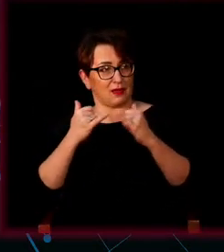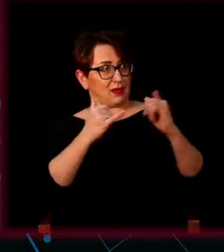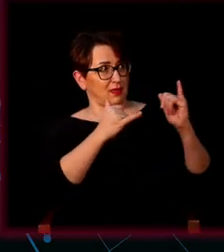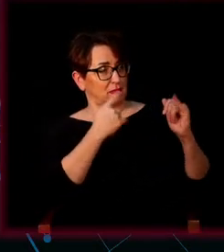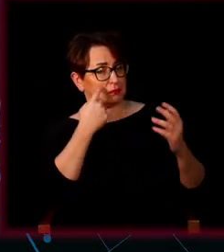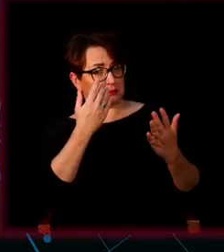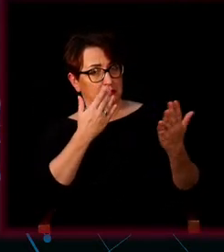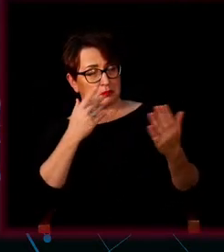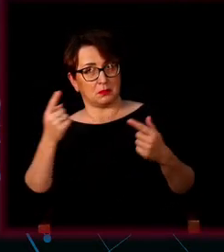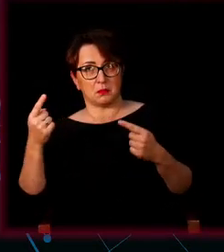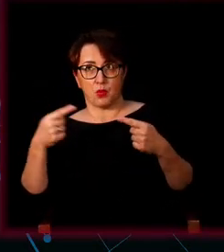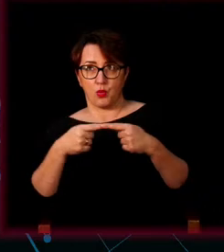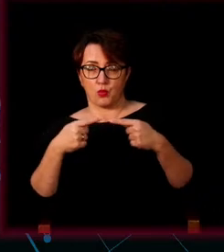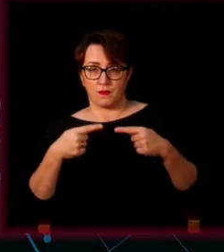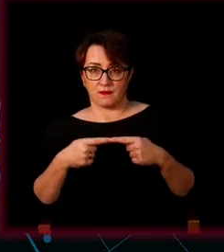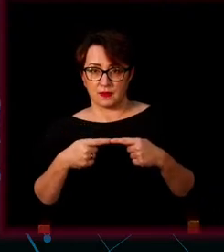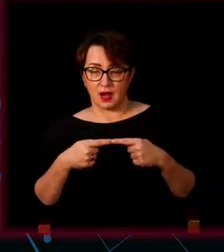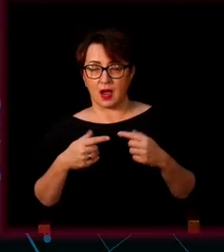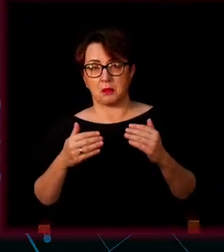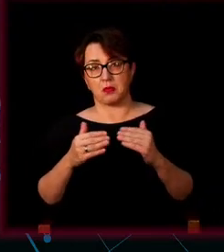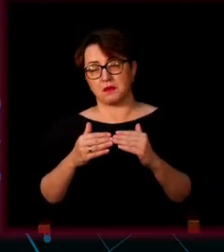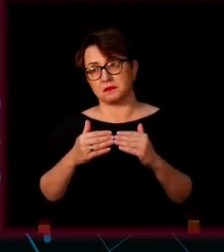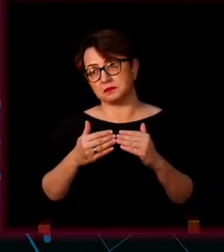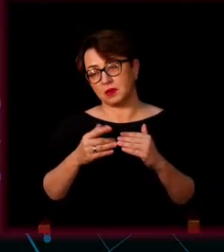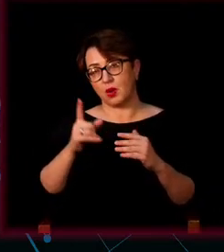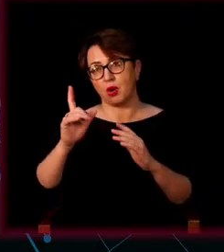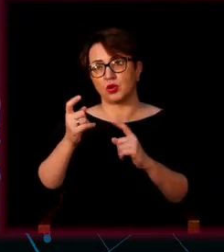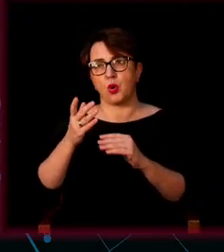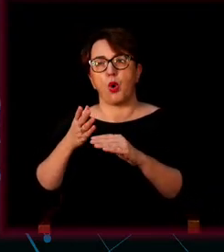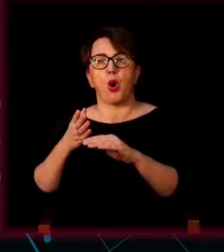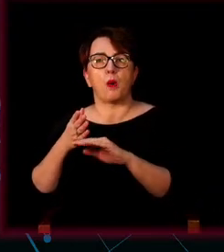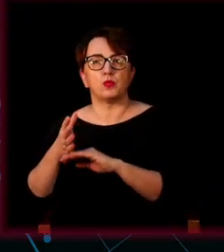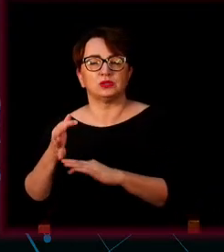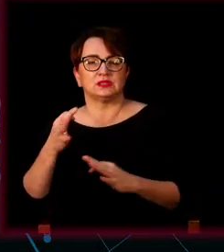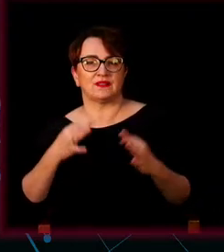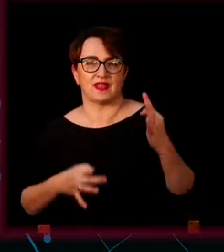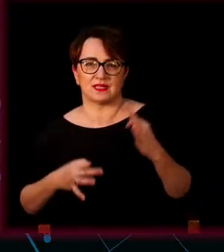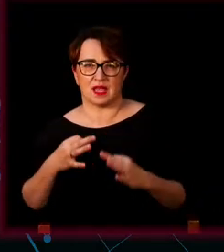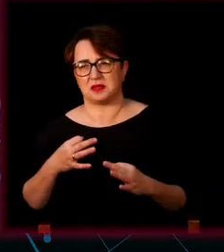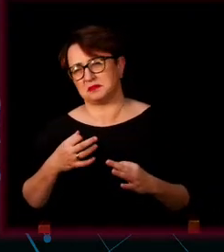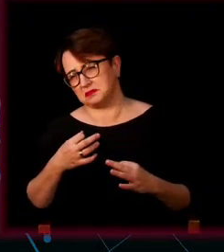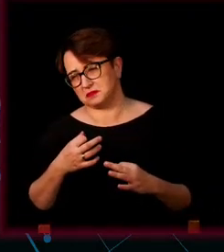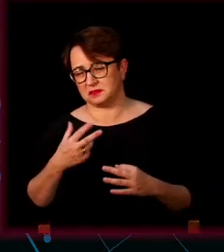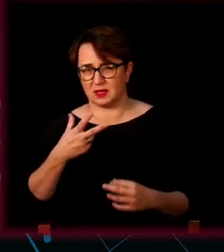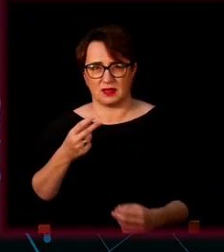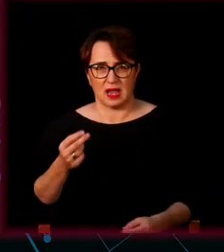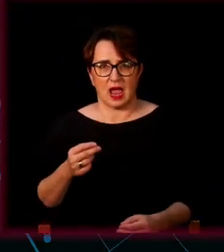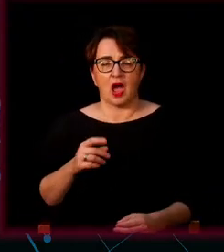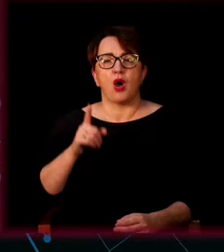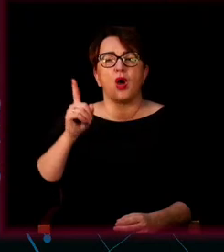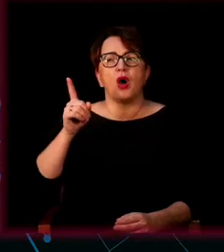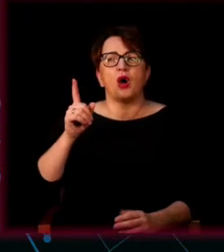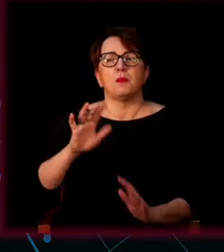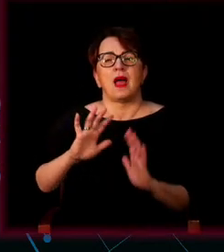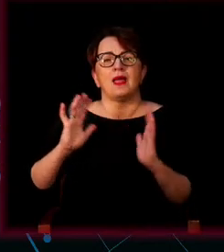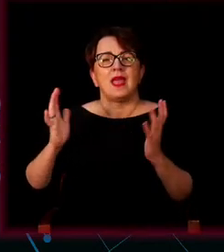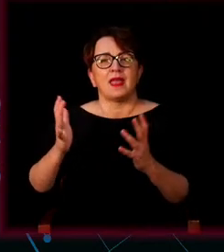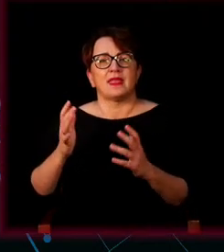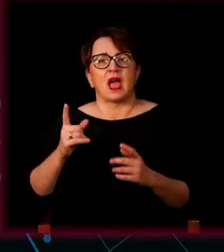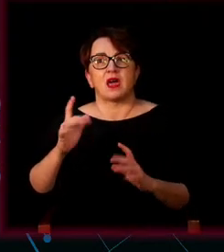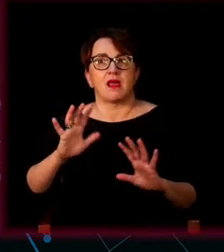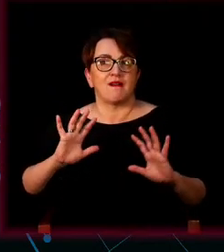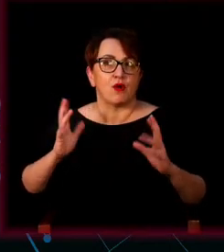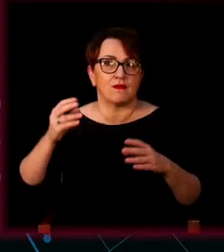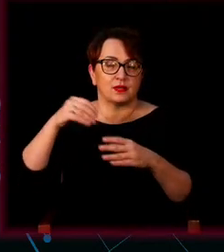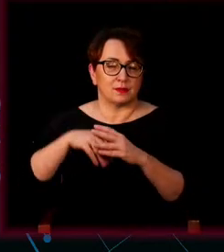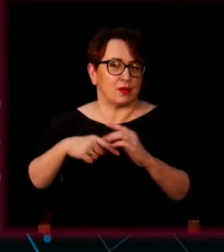planetą, którą w pewnym sensie opóźnioną cywilizacyjnie, w cudzysłowie. W tym sensie, że to jest planeta, która nie przeszła